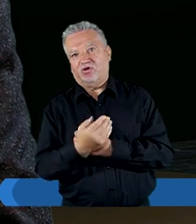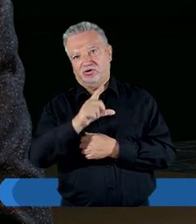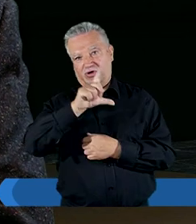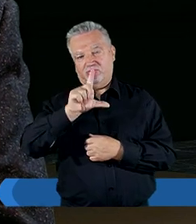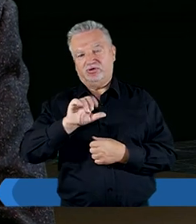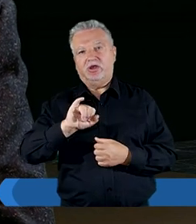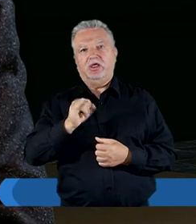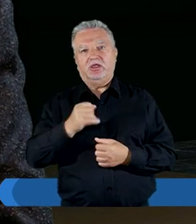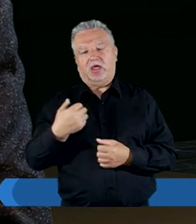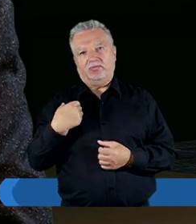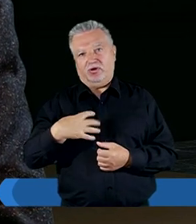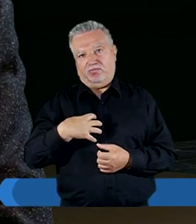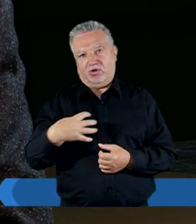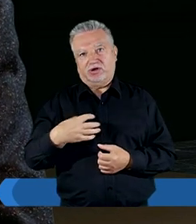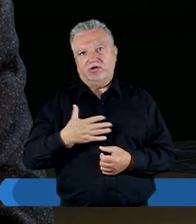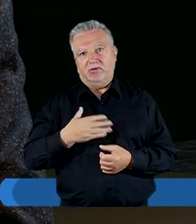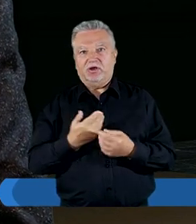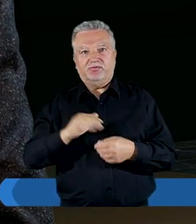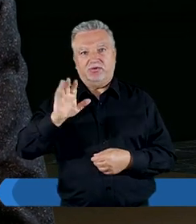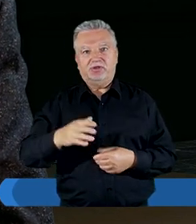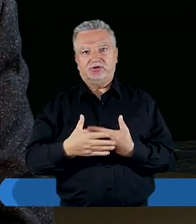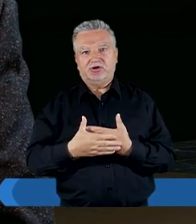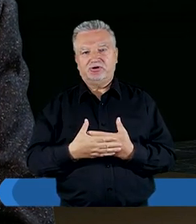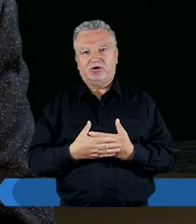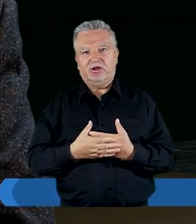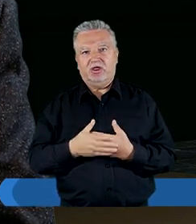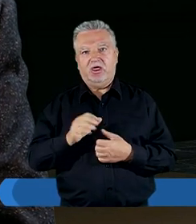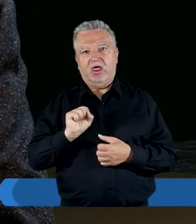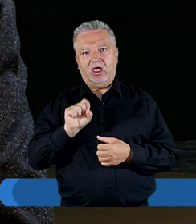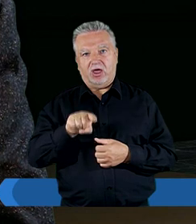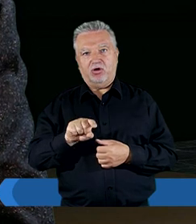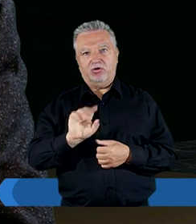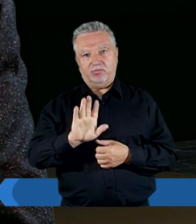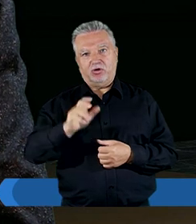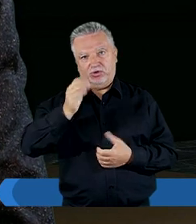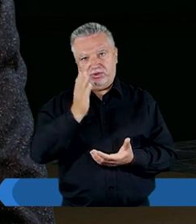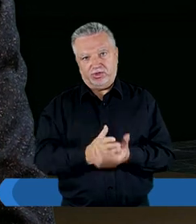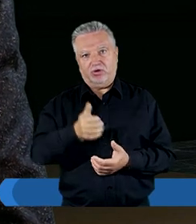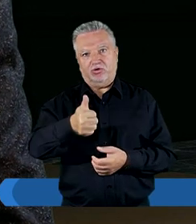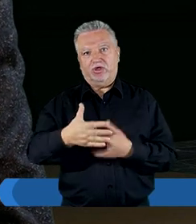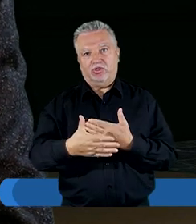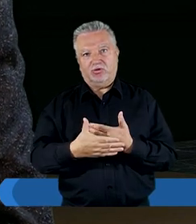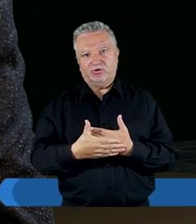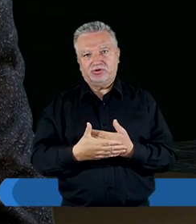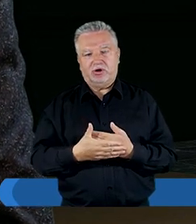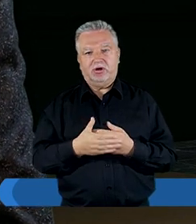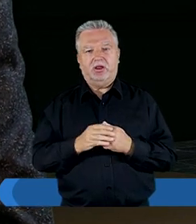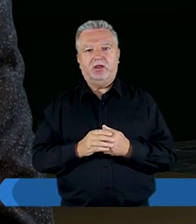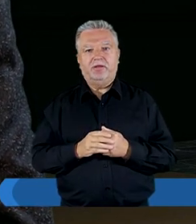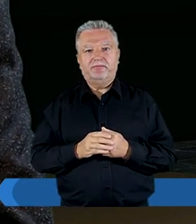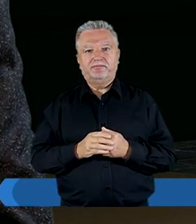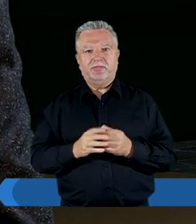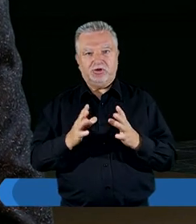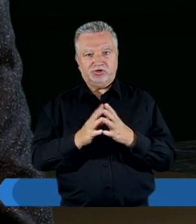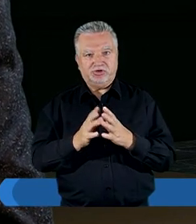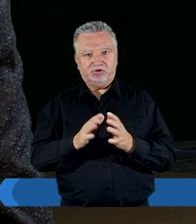byli bogaci, tym mieli więcej żon, prawda? A on tu miał tylko jedną żonę, jak się potem dowiemy. I no, co prawda miał